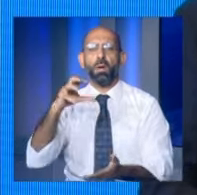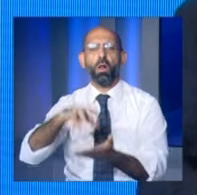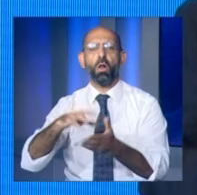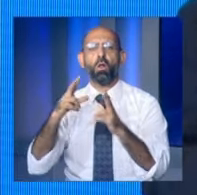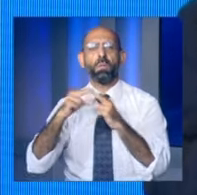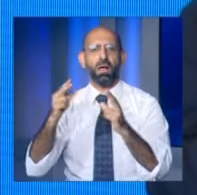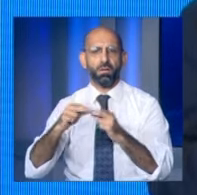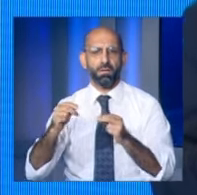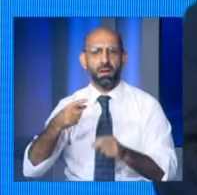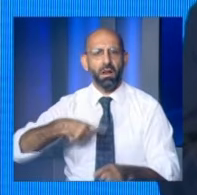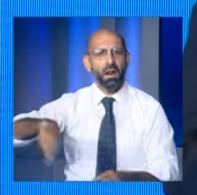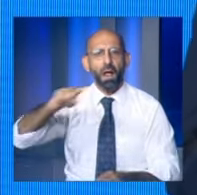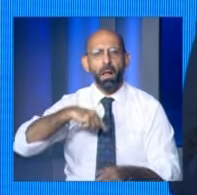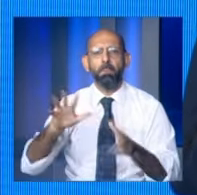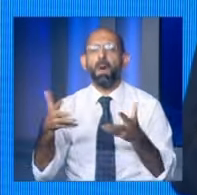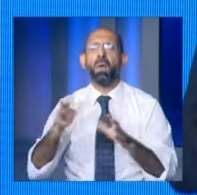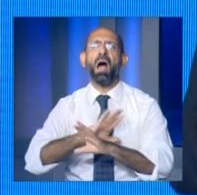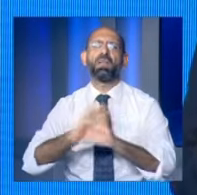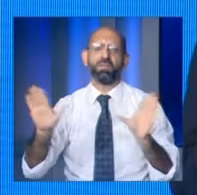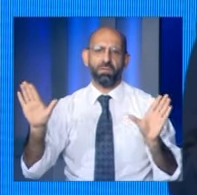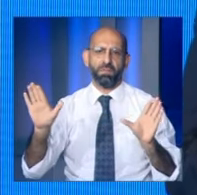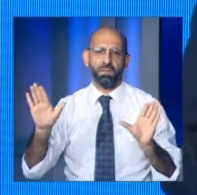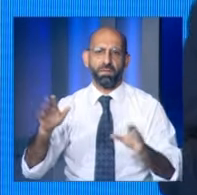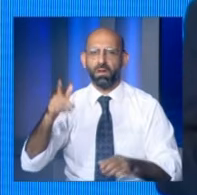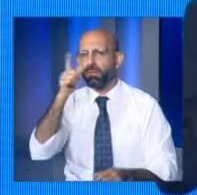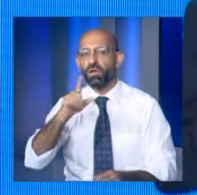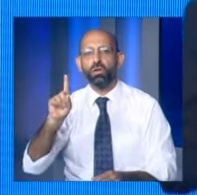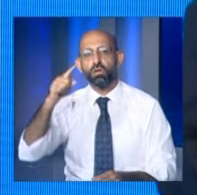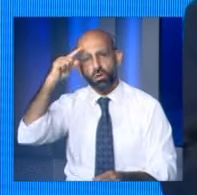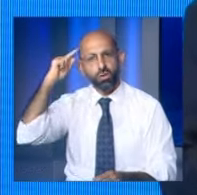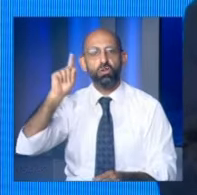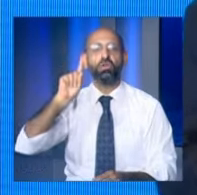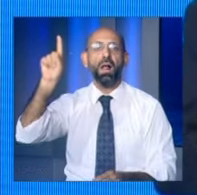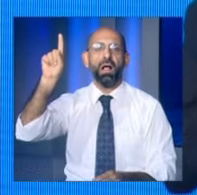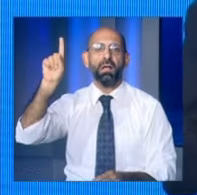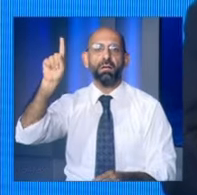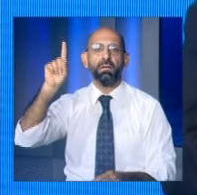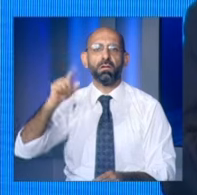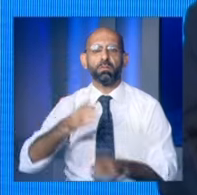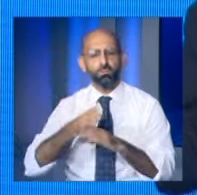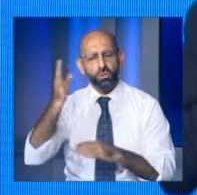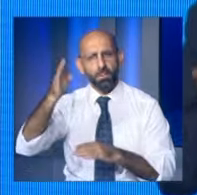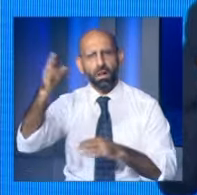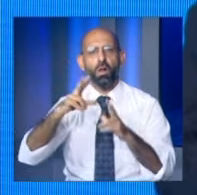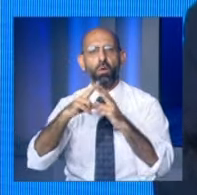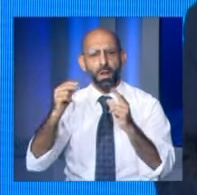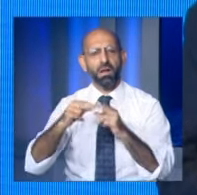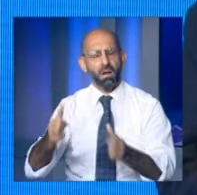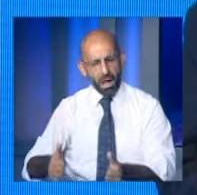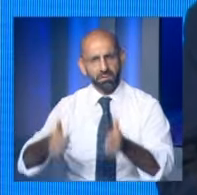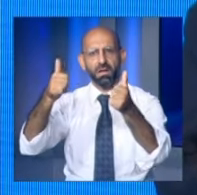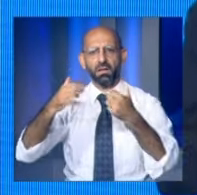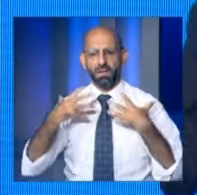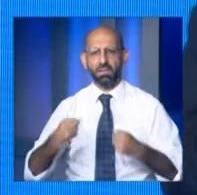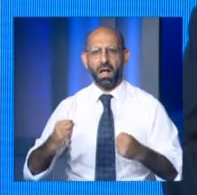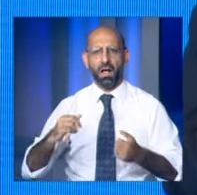البلد. ولذلك أنا برجع بعتبر أنه طالما هالبلد في هيك إرادة نحن ما منخاف حدا، وإن شاء الله